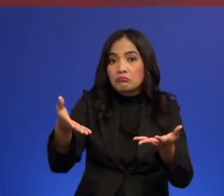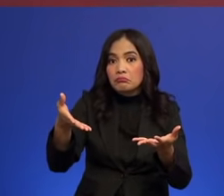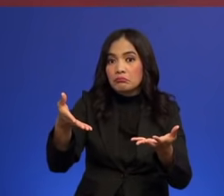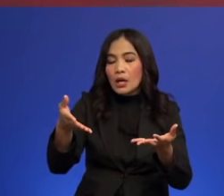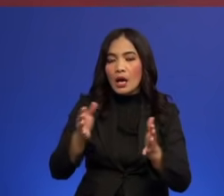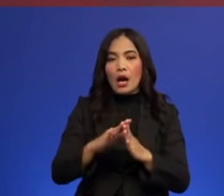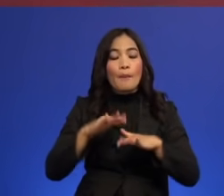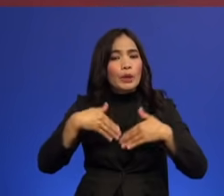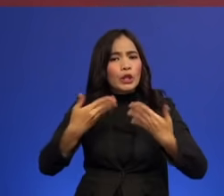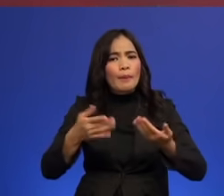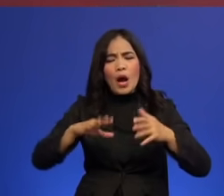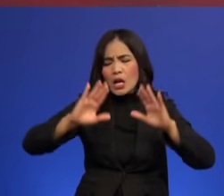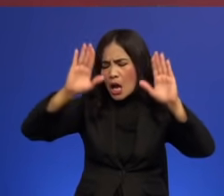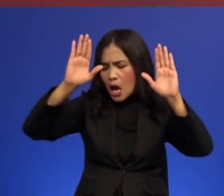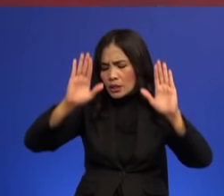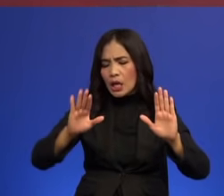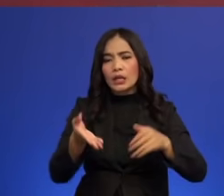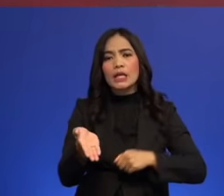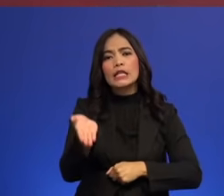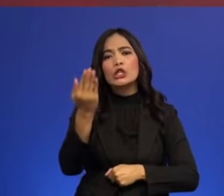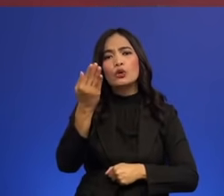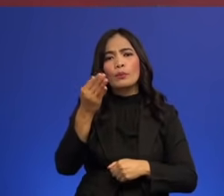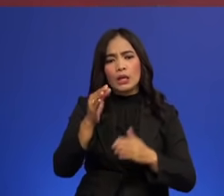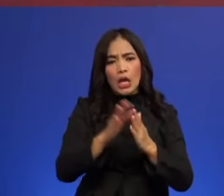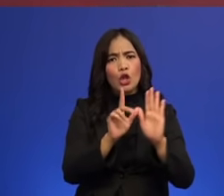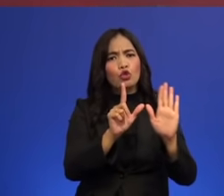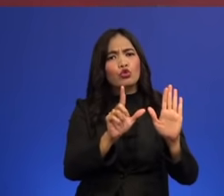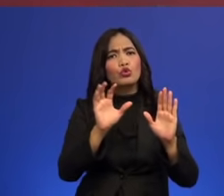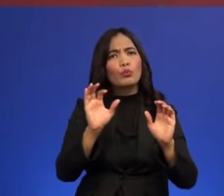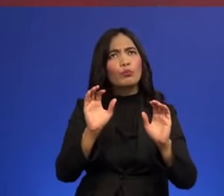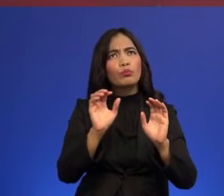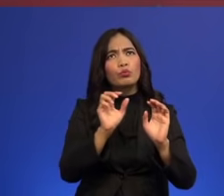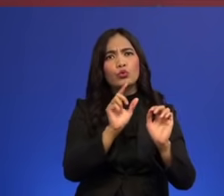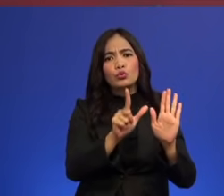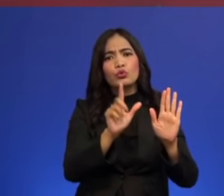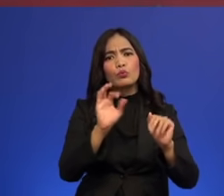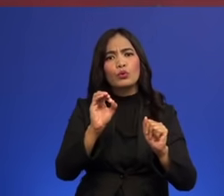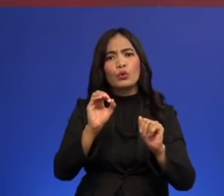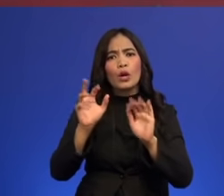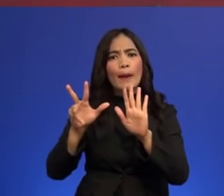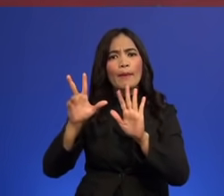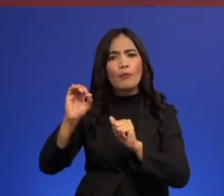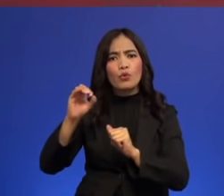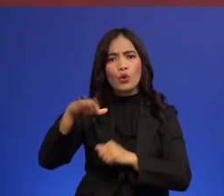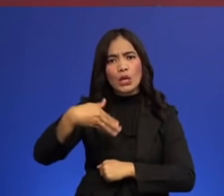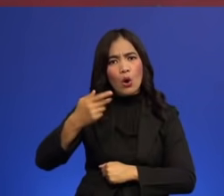Dan betapa dahsyatnya hidup yang hanya 70-80 tahun ini.